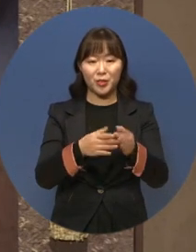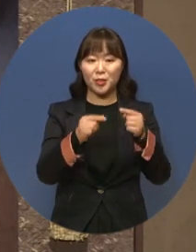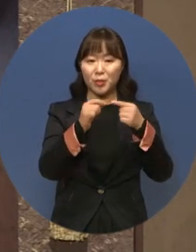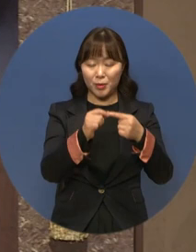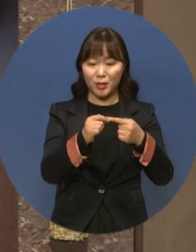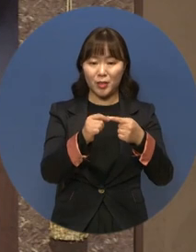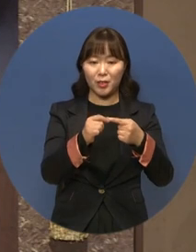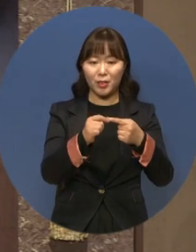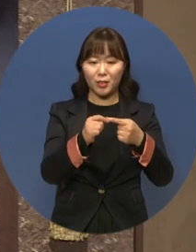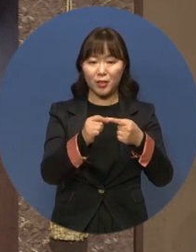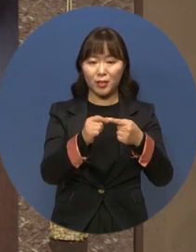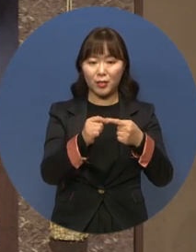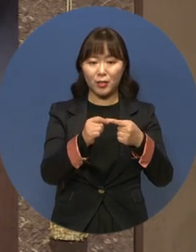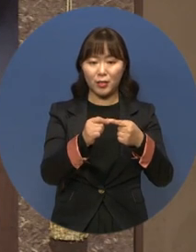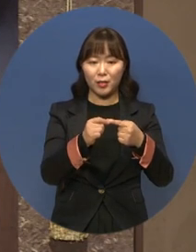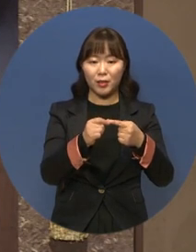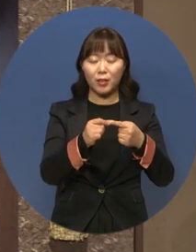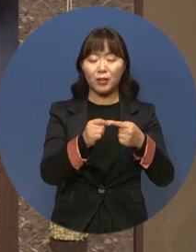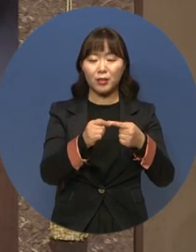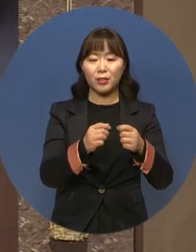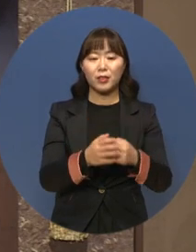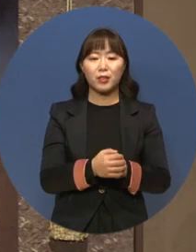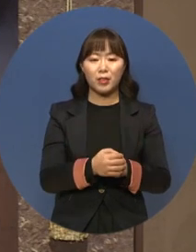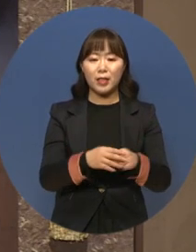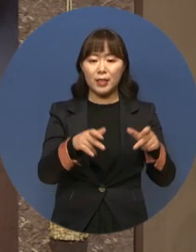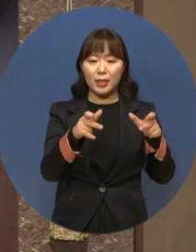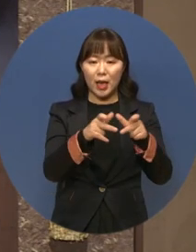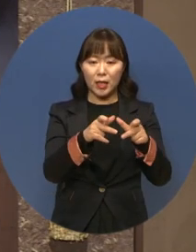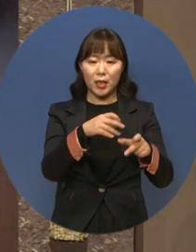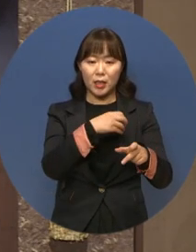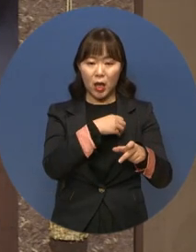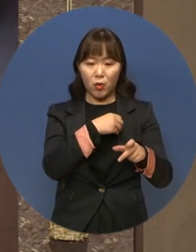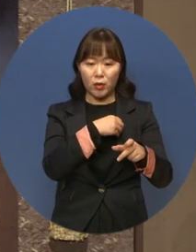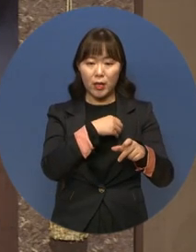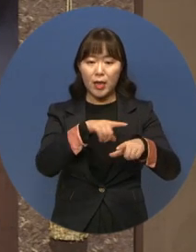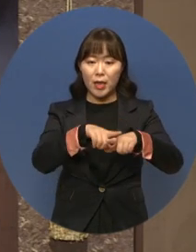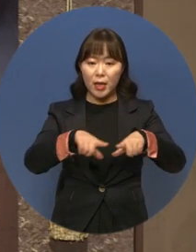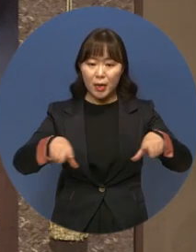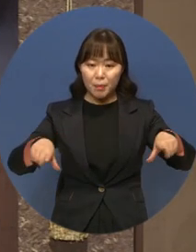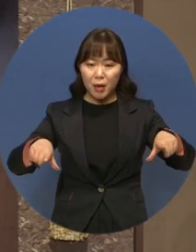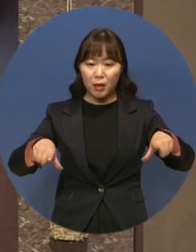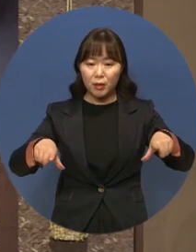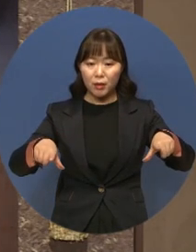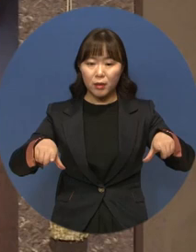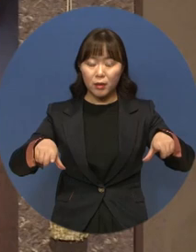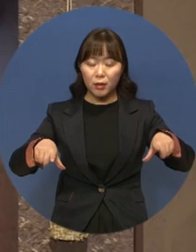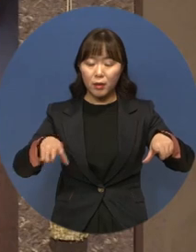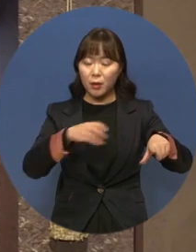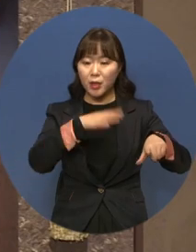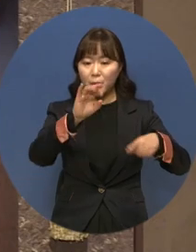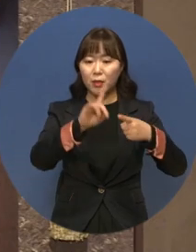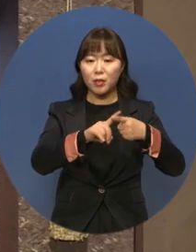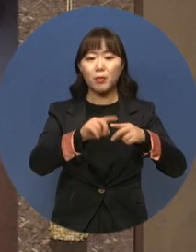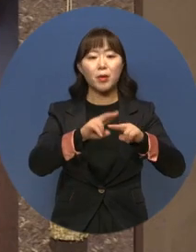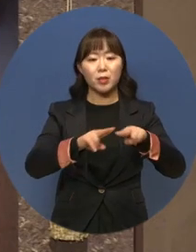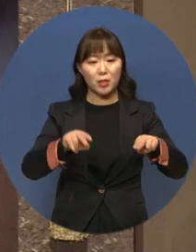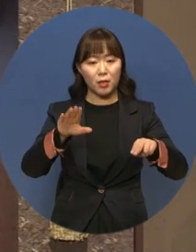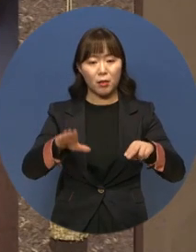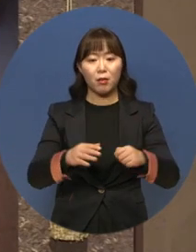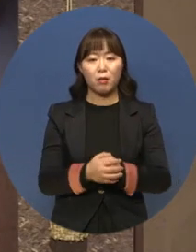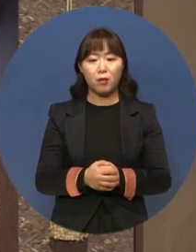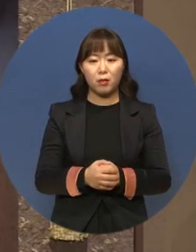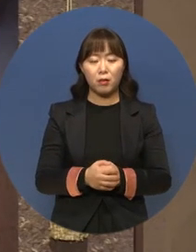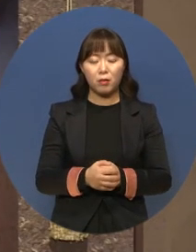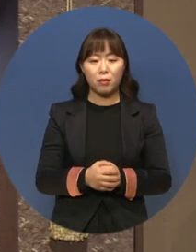우리 당헌 당규상에 장애인 당원은 일반 당비가 면제다 이렇게 돼 있어요. 일반